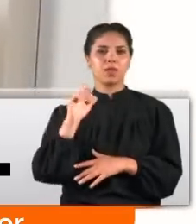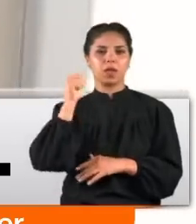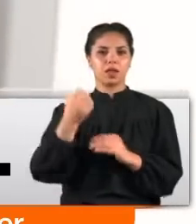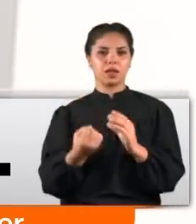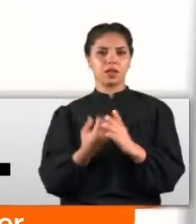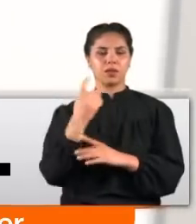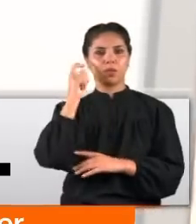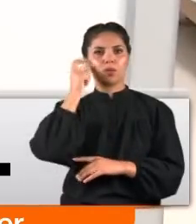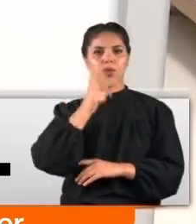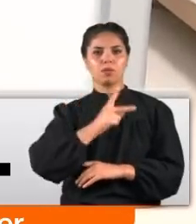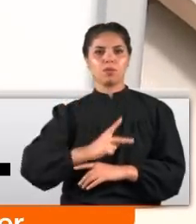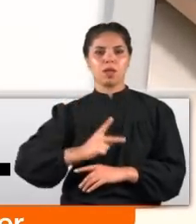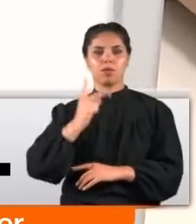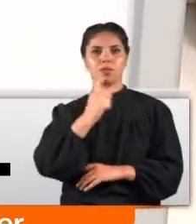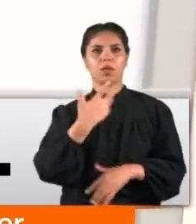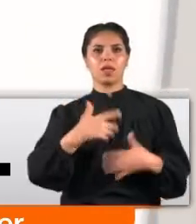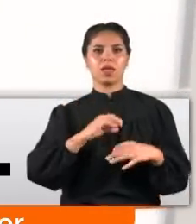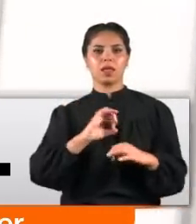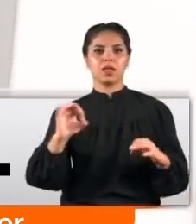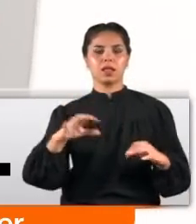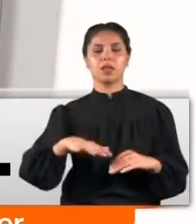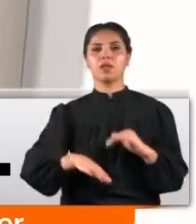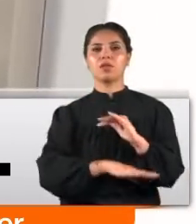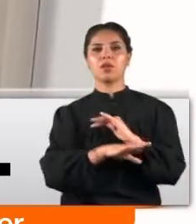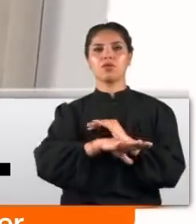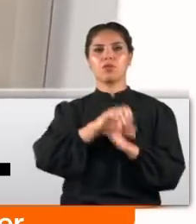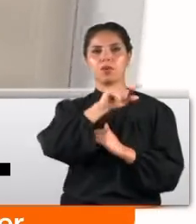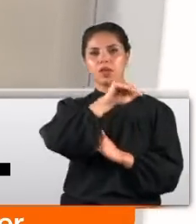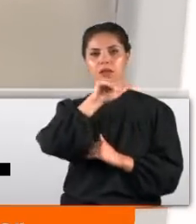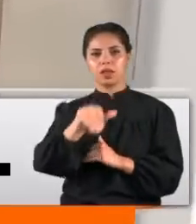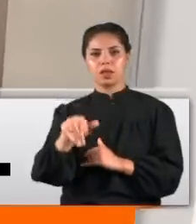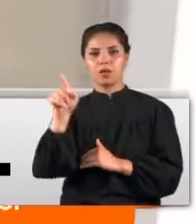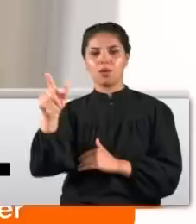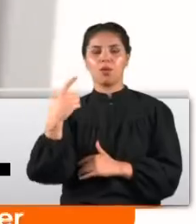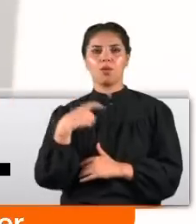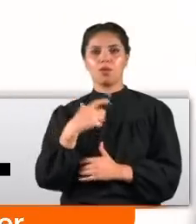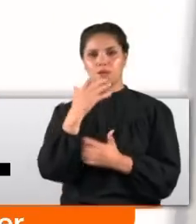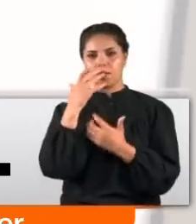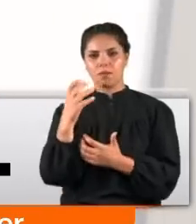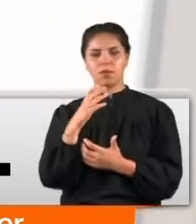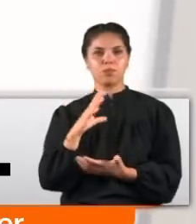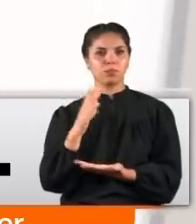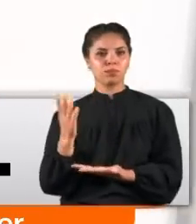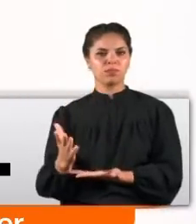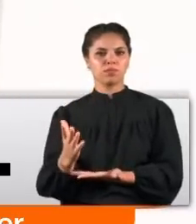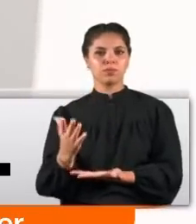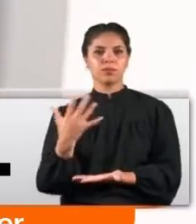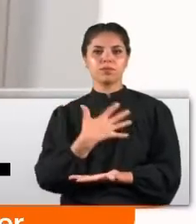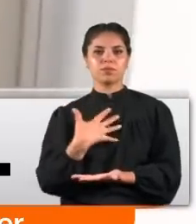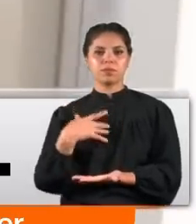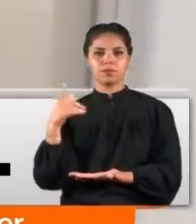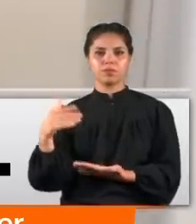sabah Üsküdar Belediyesi'ne ait Engelsiz Yaşam Merkezi'ne gelerek burada hem ona özel bir bakım sağlanıyor hem de